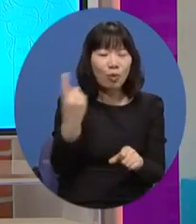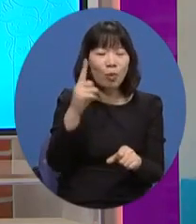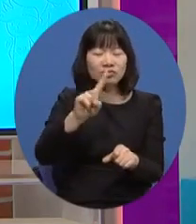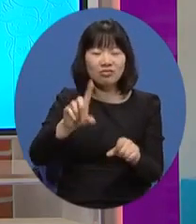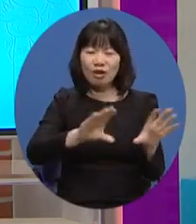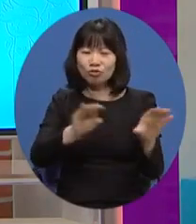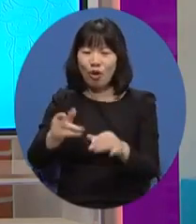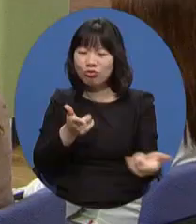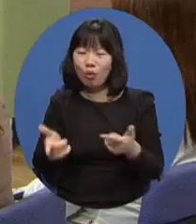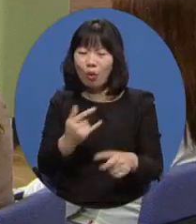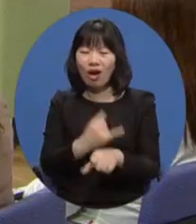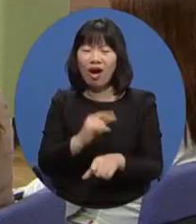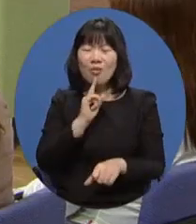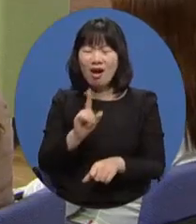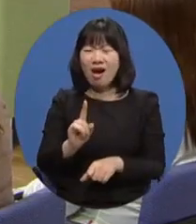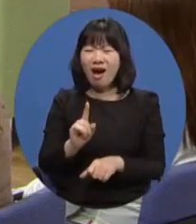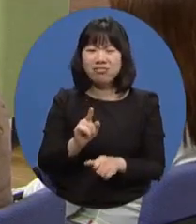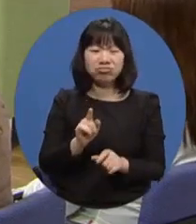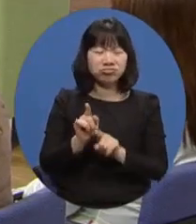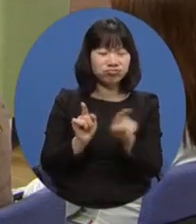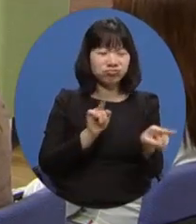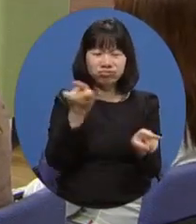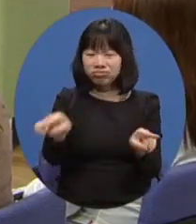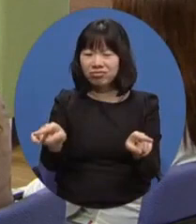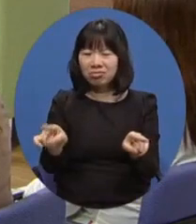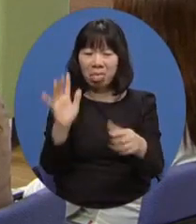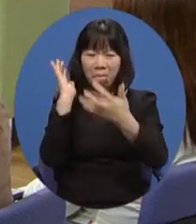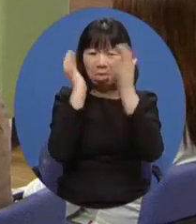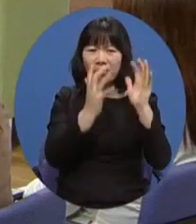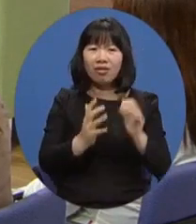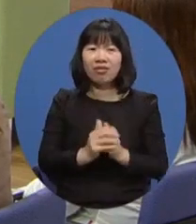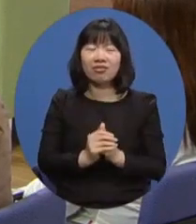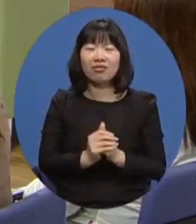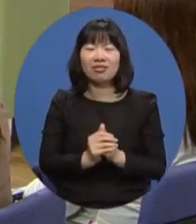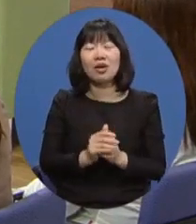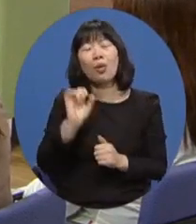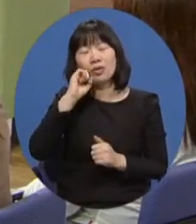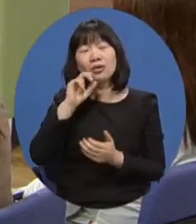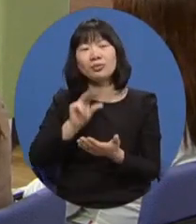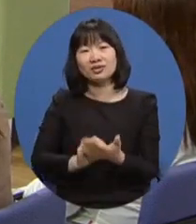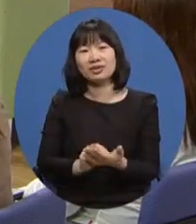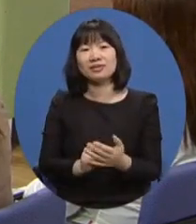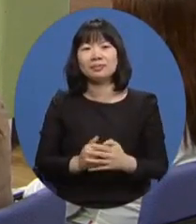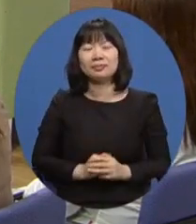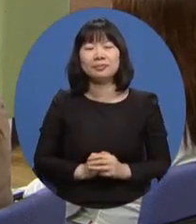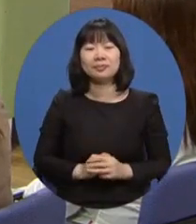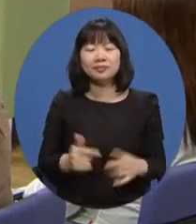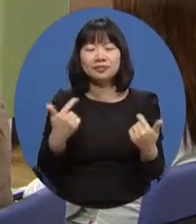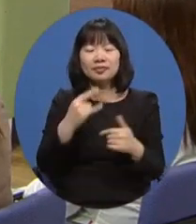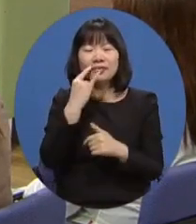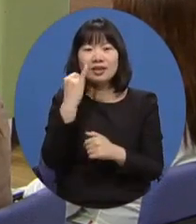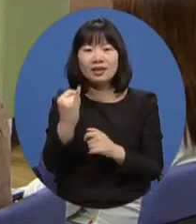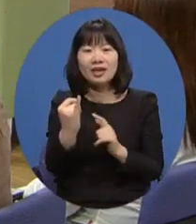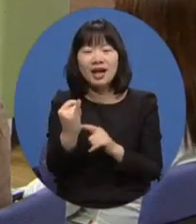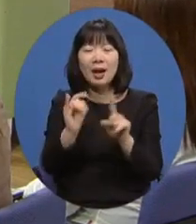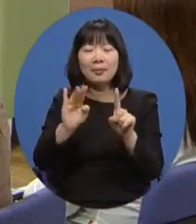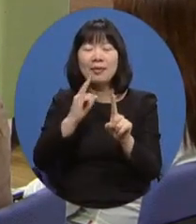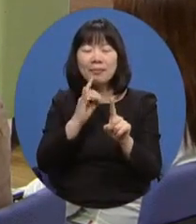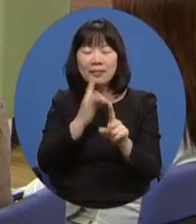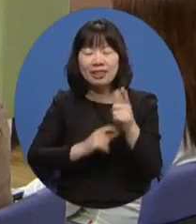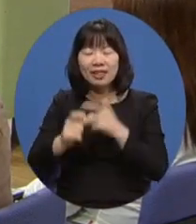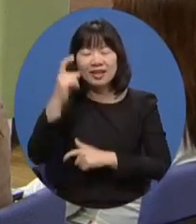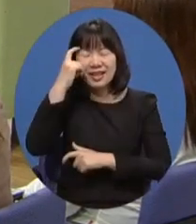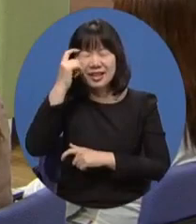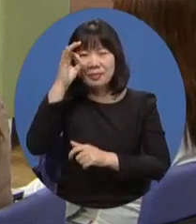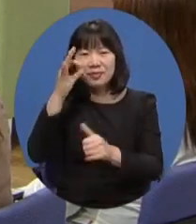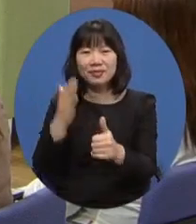또 유연성 있게 하라고 했다가 어느 장단에 춤을 춰야 될지 모르겠다 그러지만 참 어려운 문제이긴 한데 늘 엄마가 한 번만 더 생각해